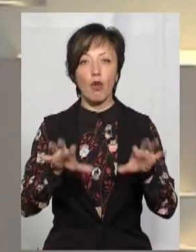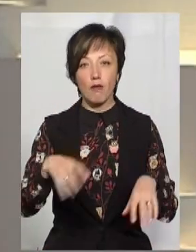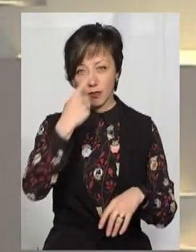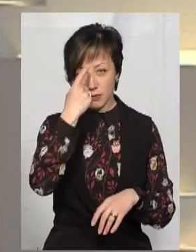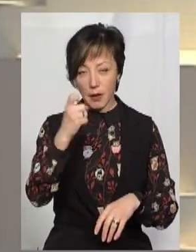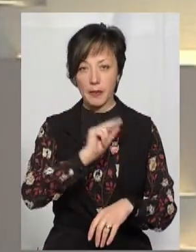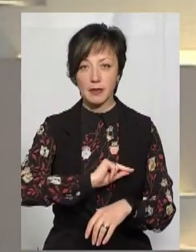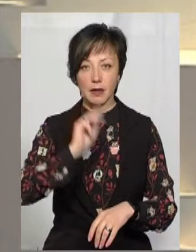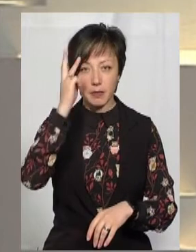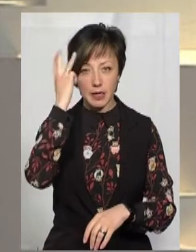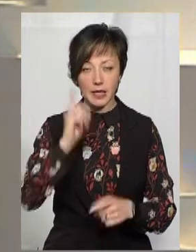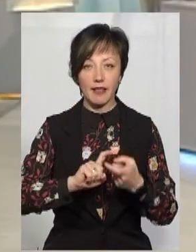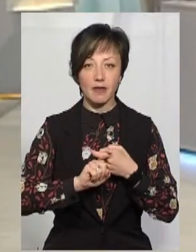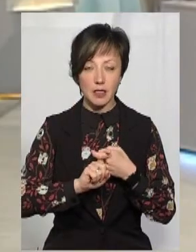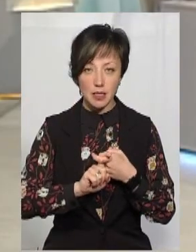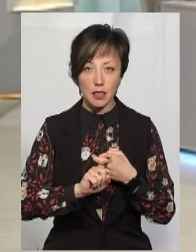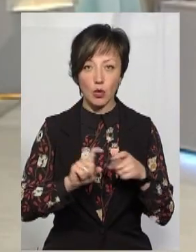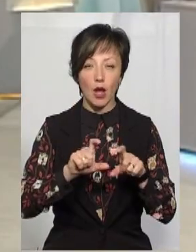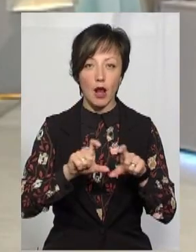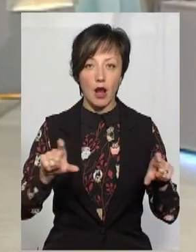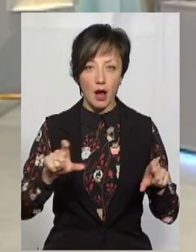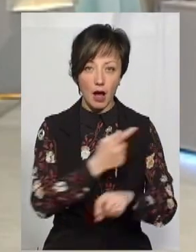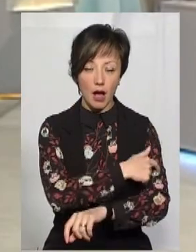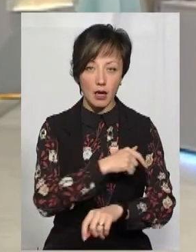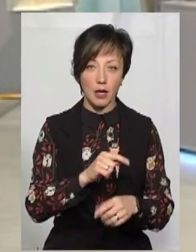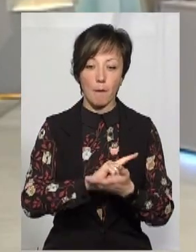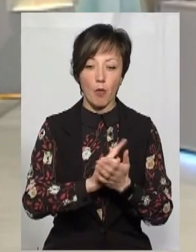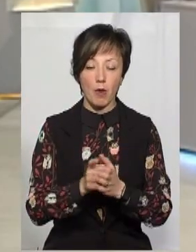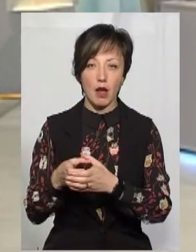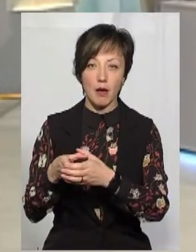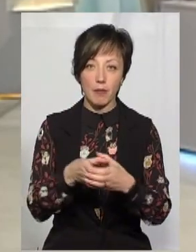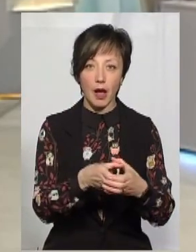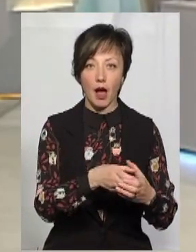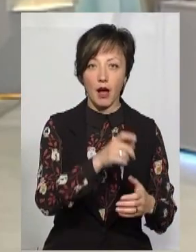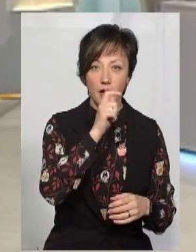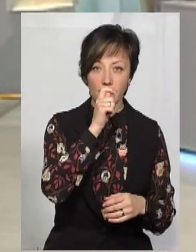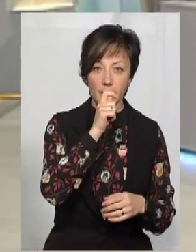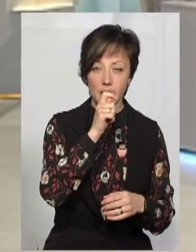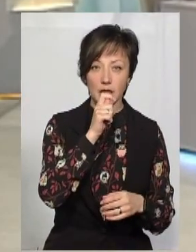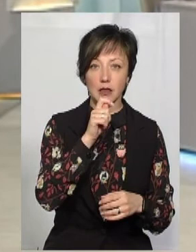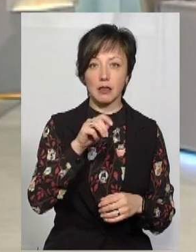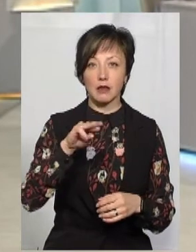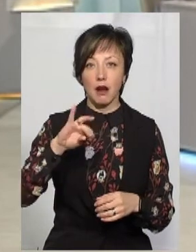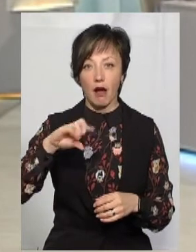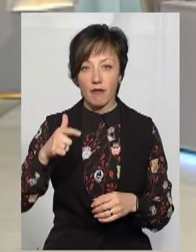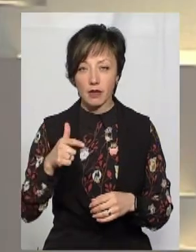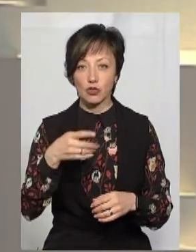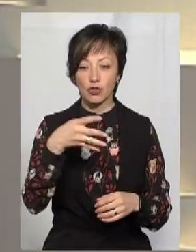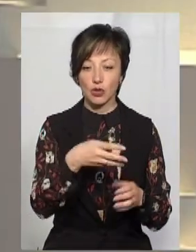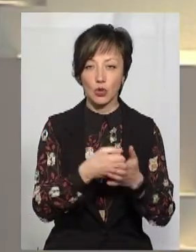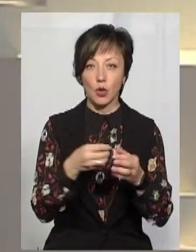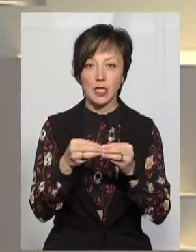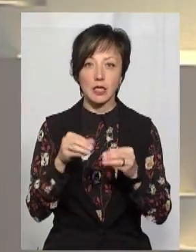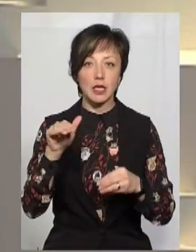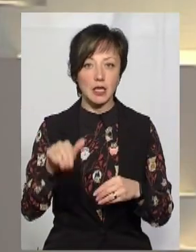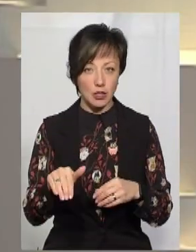що медперсонал Хмельницької інфекційної лікарні і мобільні бригади за квітень-травень отримують муніципальну доплату від 4 до